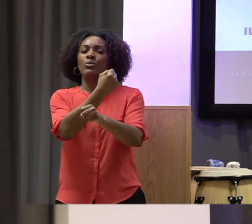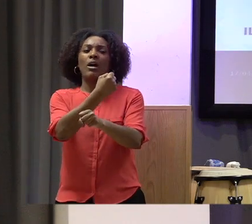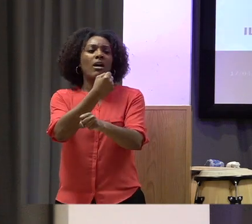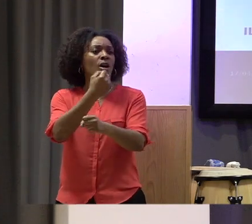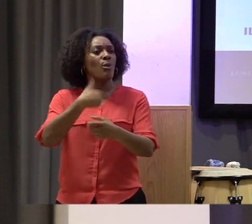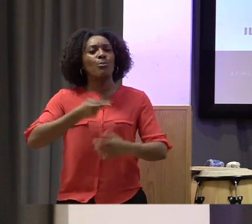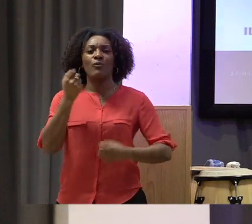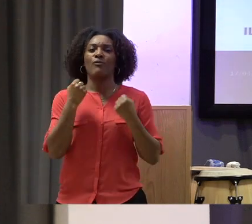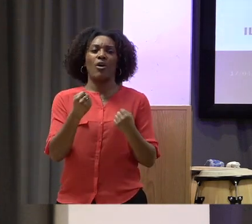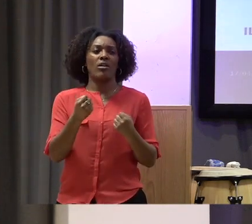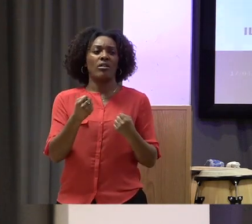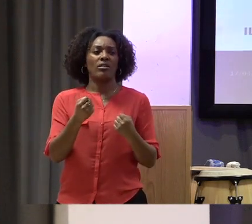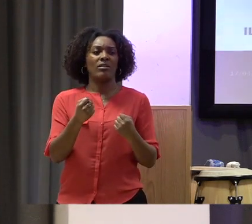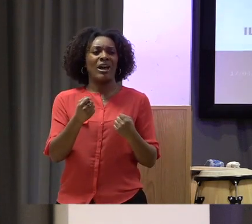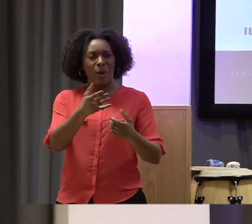Alors ressaisis-toi,